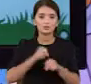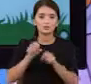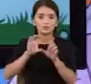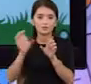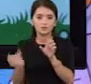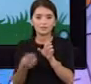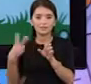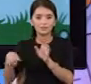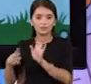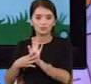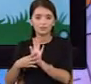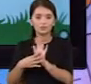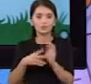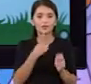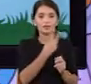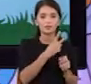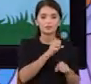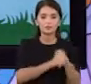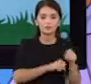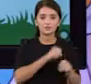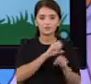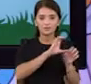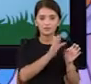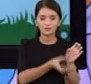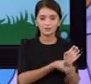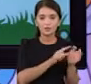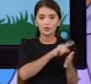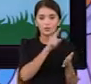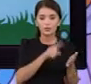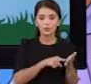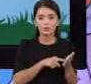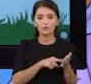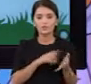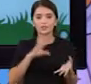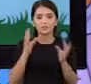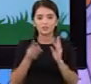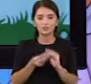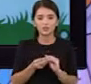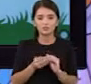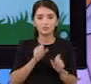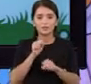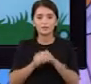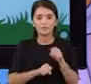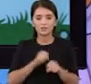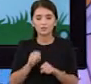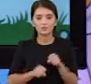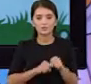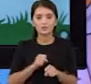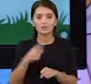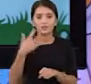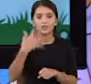velosipedlar 29 ta, 2 g'ildirakli velosipedlar esa noma'lum, lekin jami velosipedlar